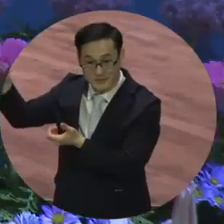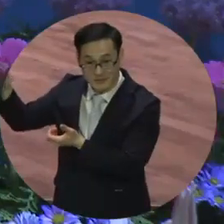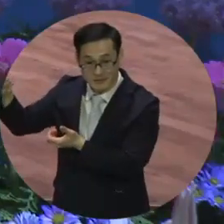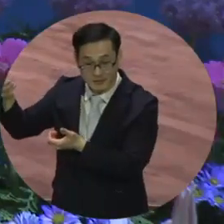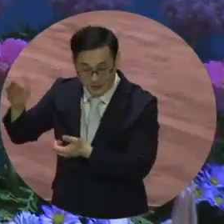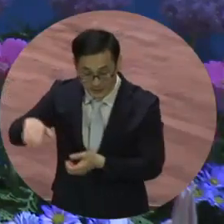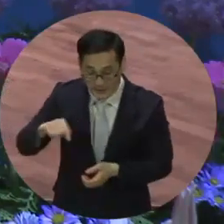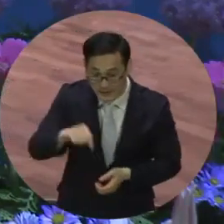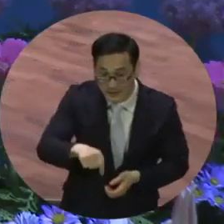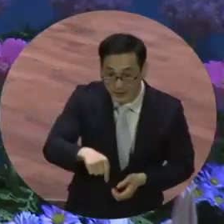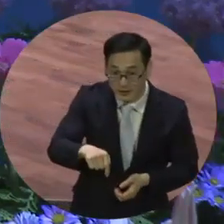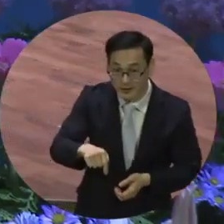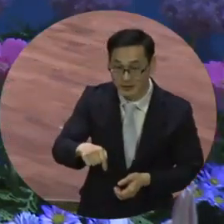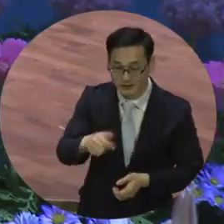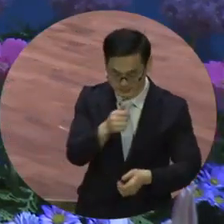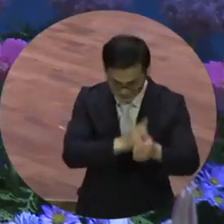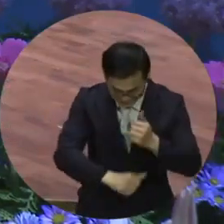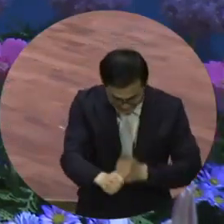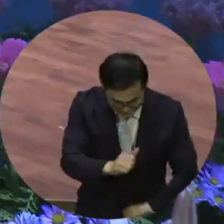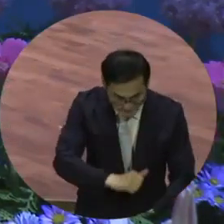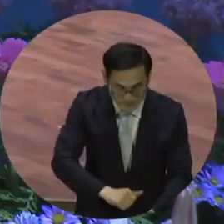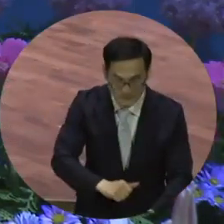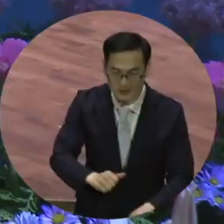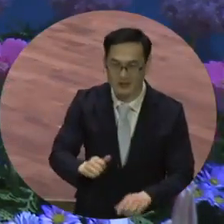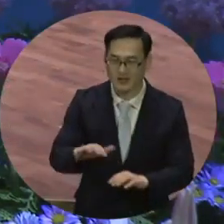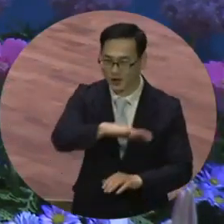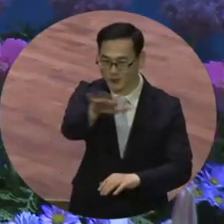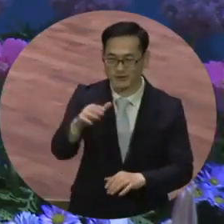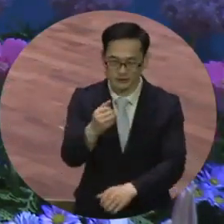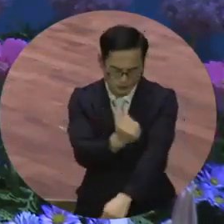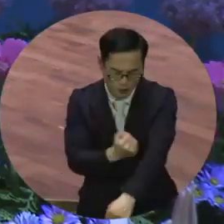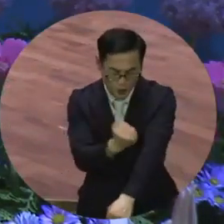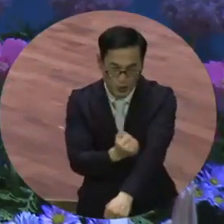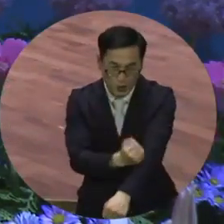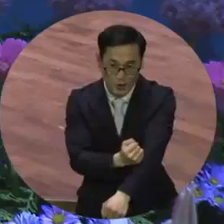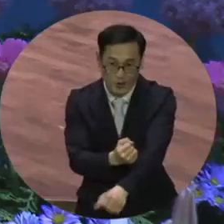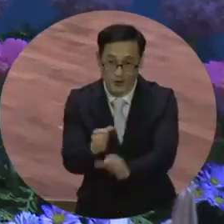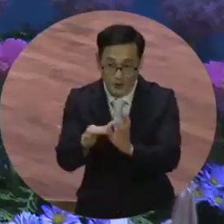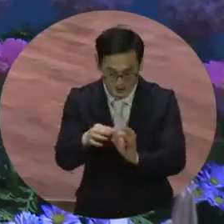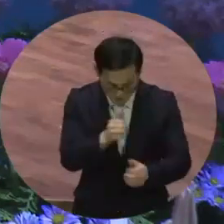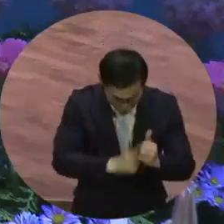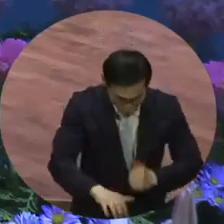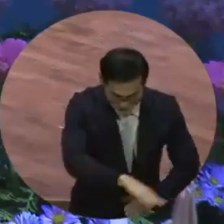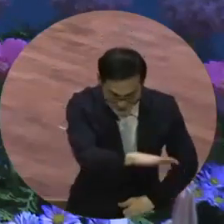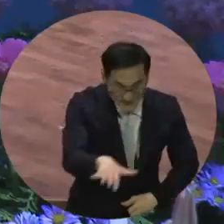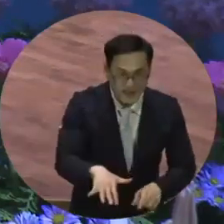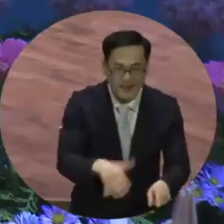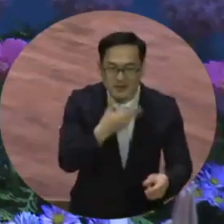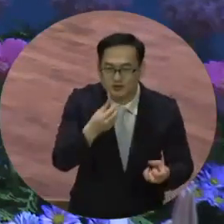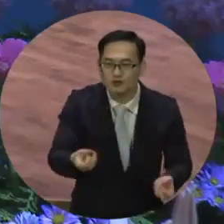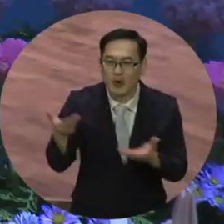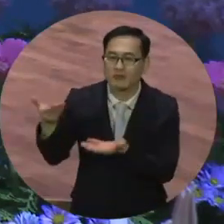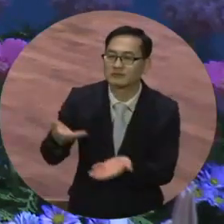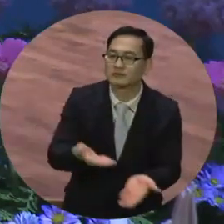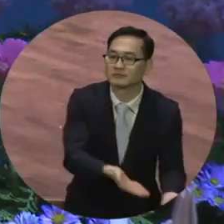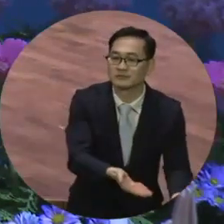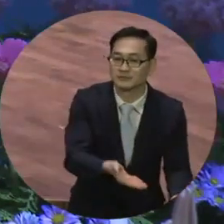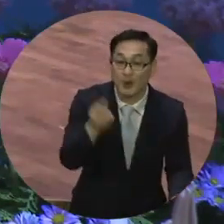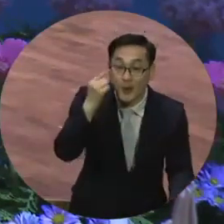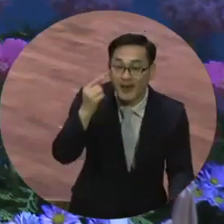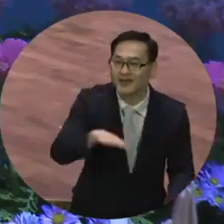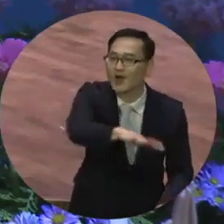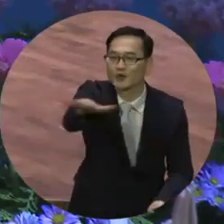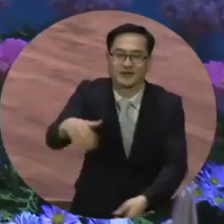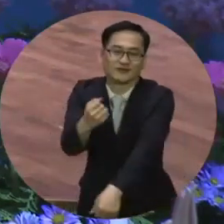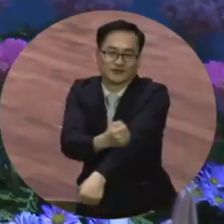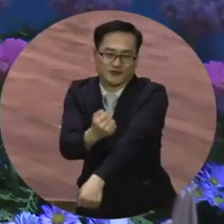통해서 영적 로얄티 받으시 바랍니다. 여러분을 통해 후손들이 계속 죽고, 여러분 헌신 때문에. 하나님